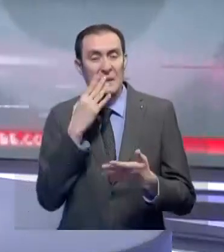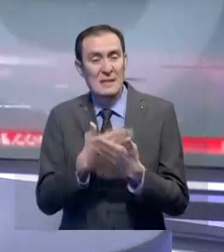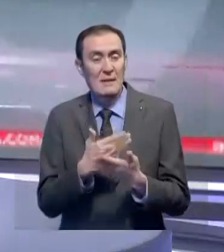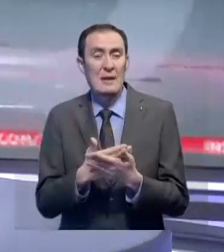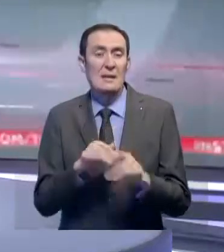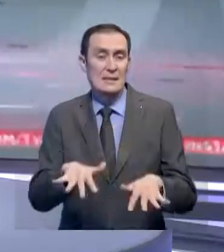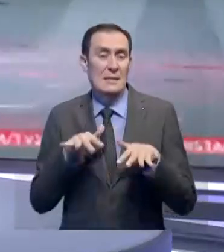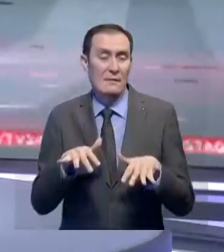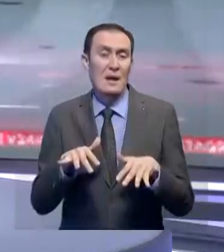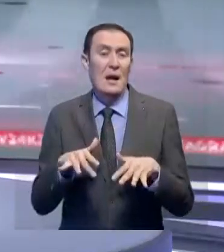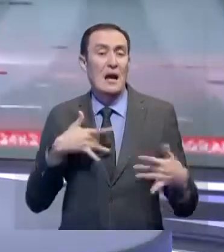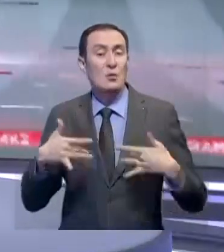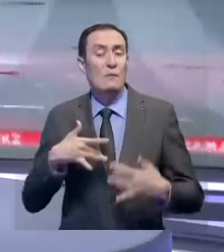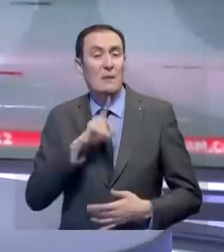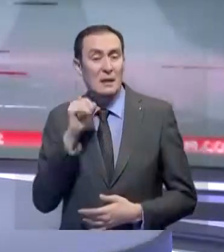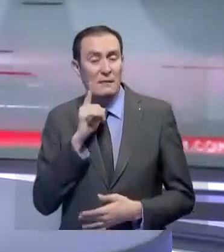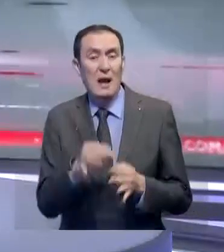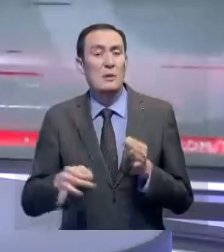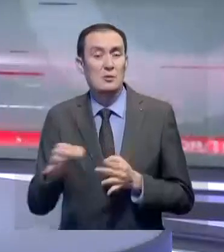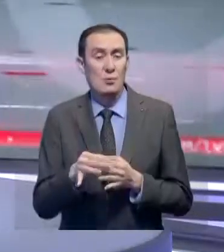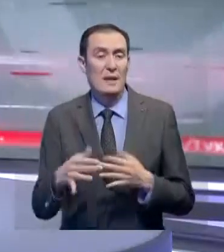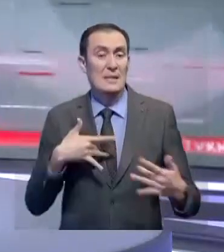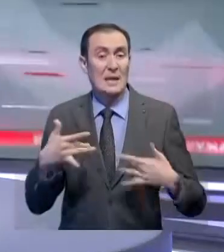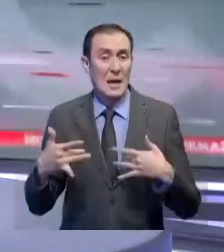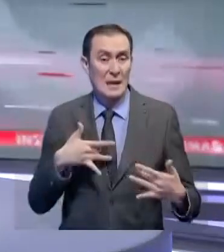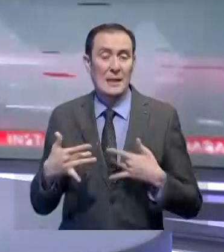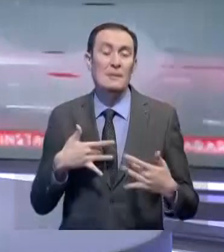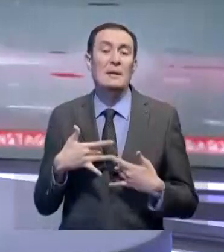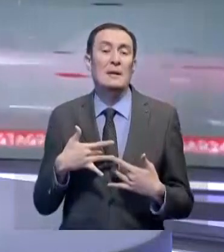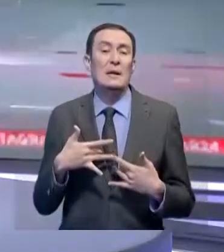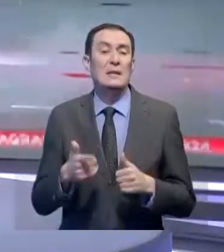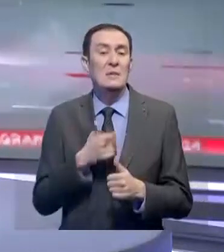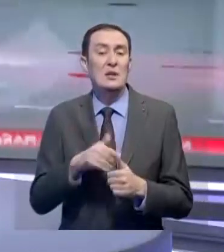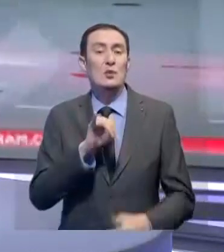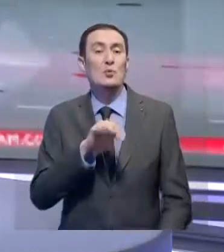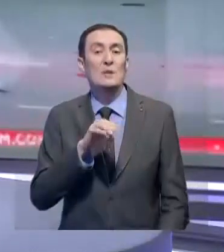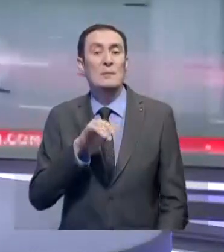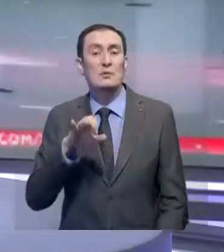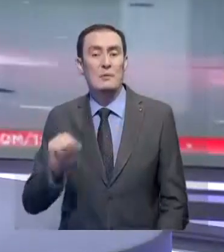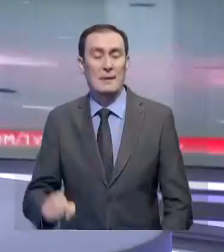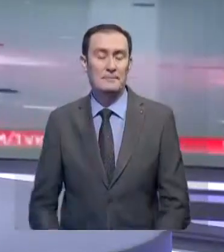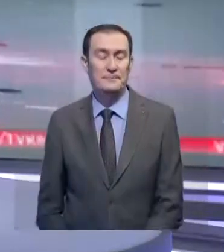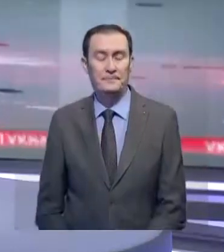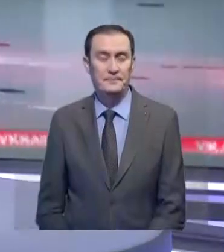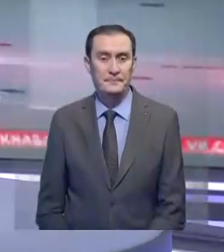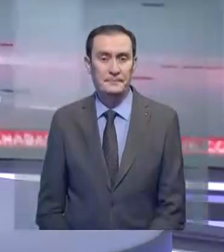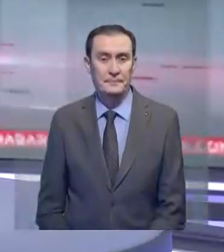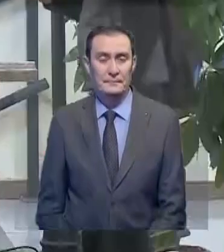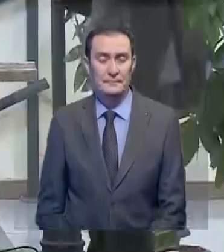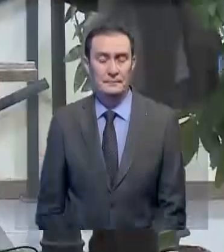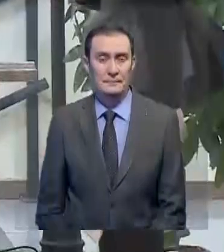представила труппа молодых актеров областного академического драматического театра имени Махамбета Утемисова.